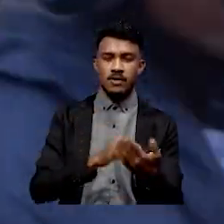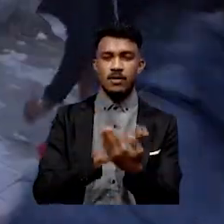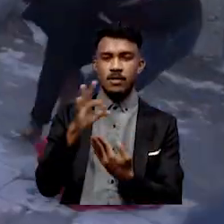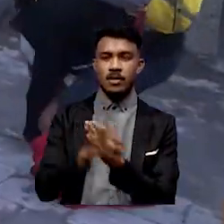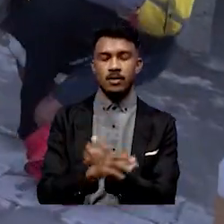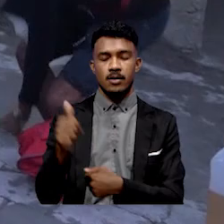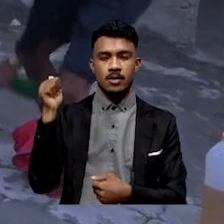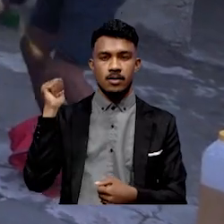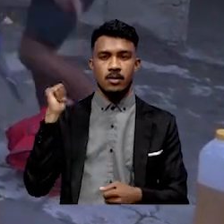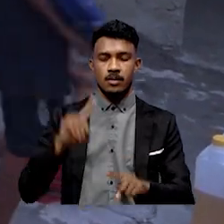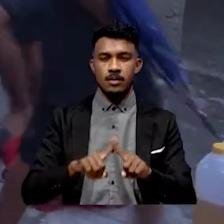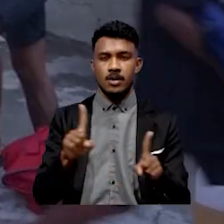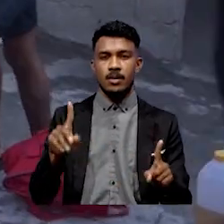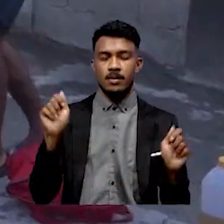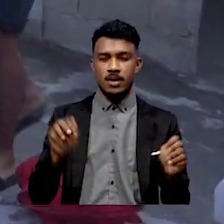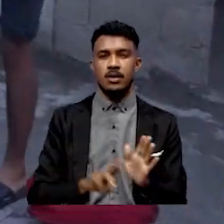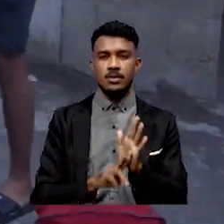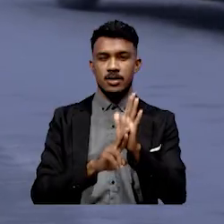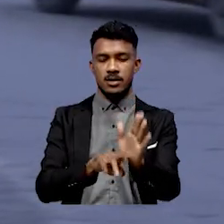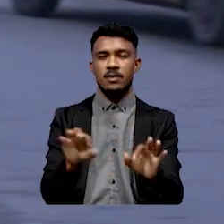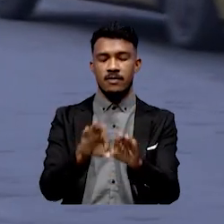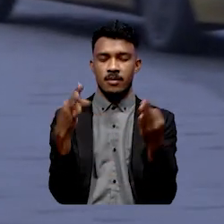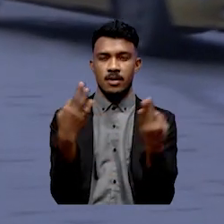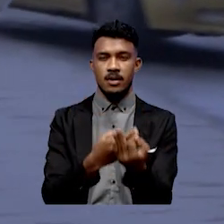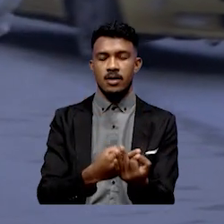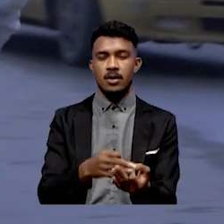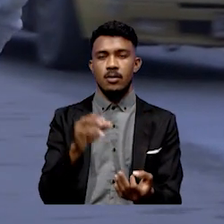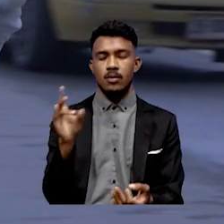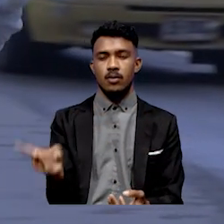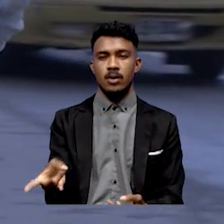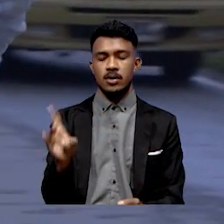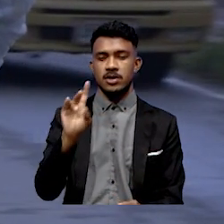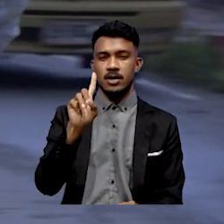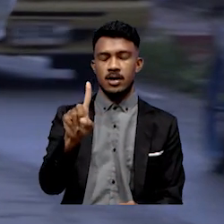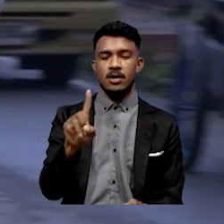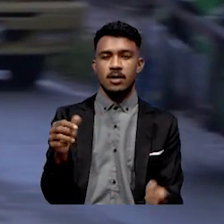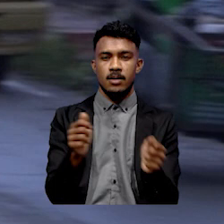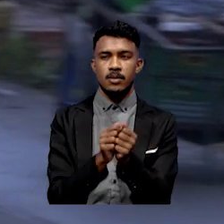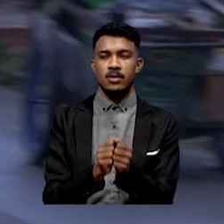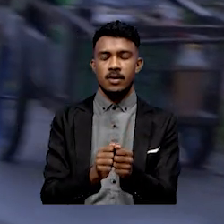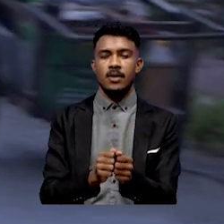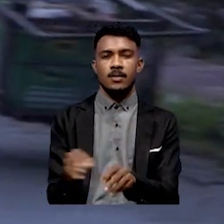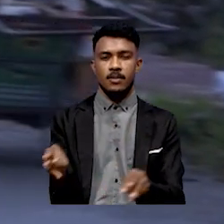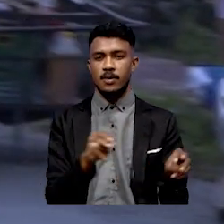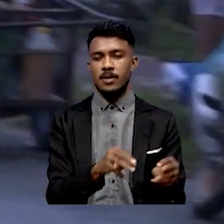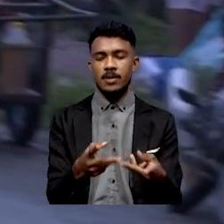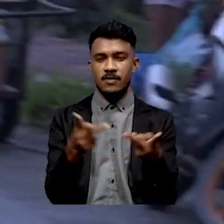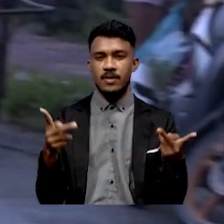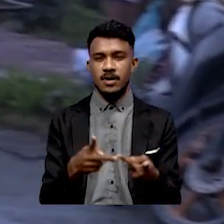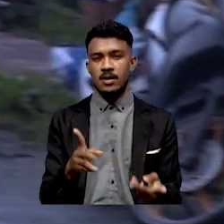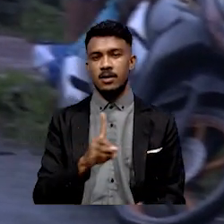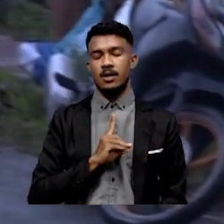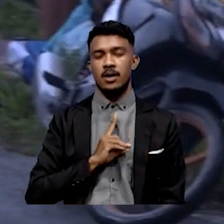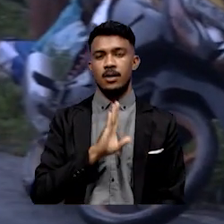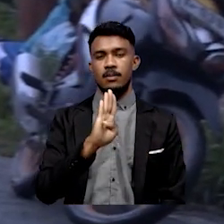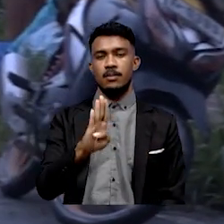representa sofrimento familia ualu nulu resing ida, nebe ohin lorong tenki hela iha centro evakuasaun Don Bosco Comoro